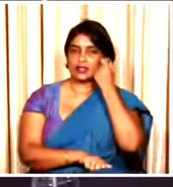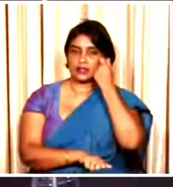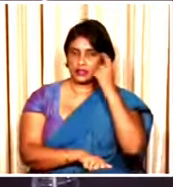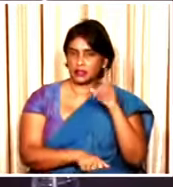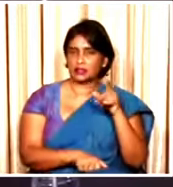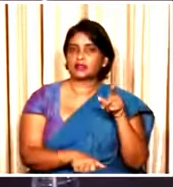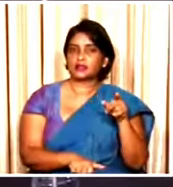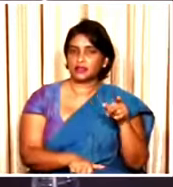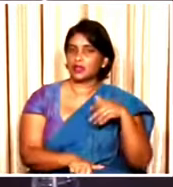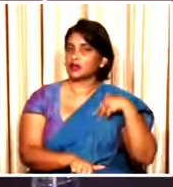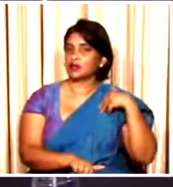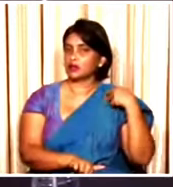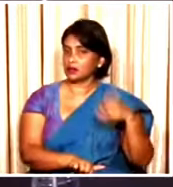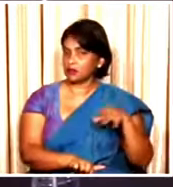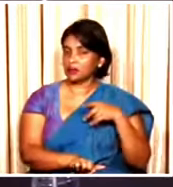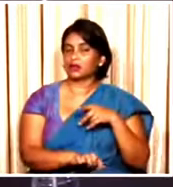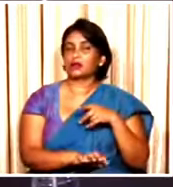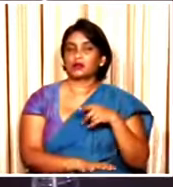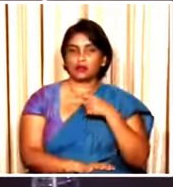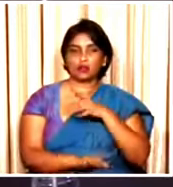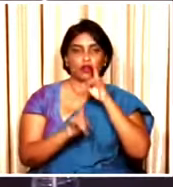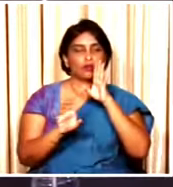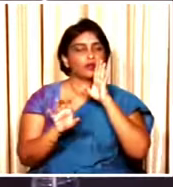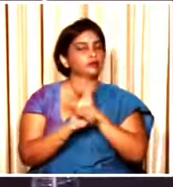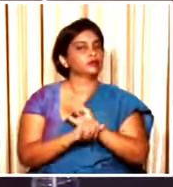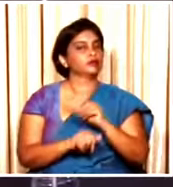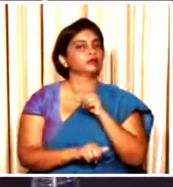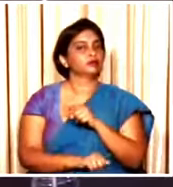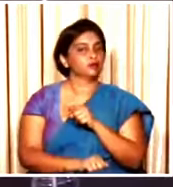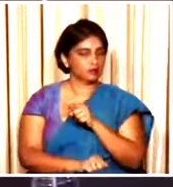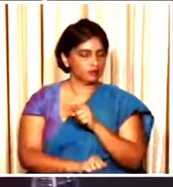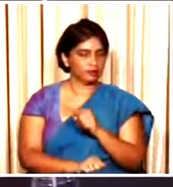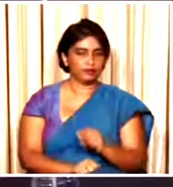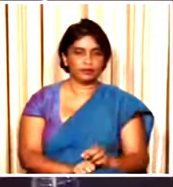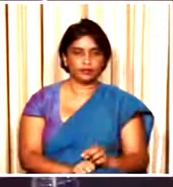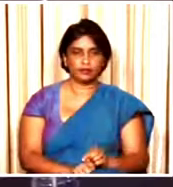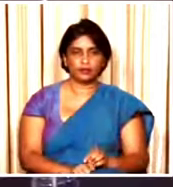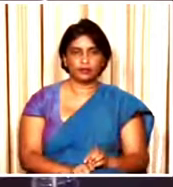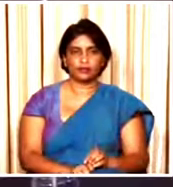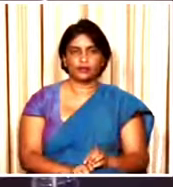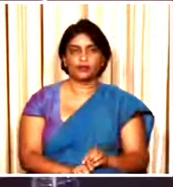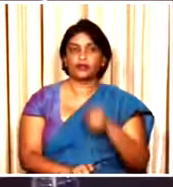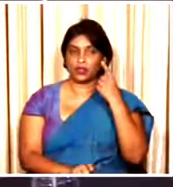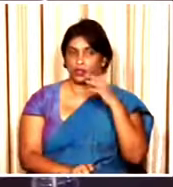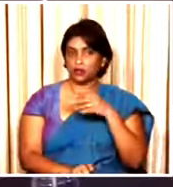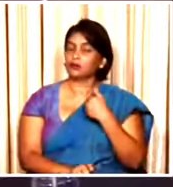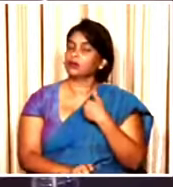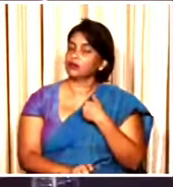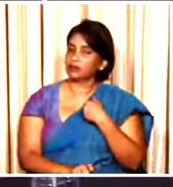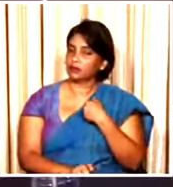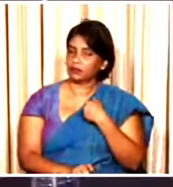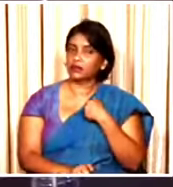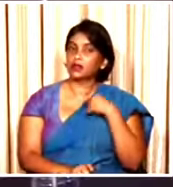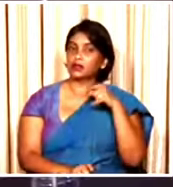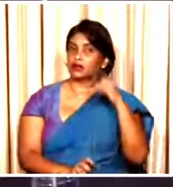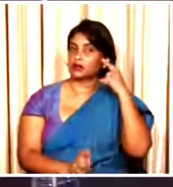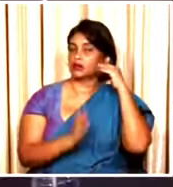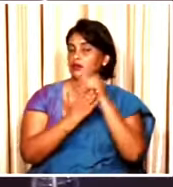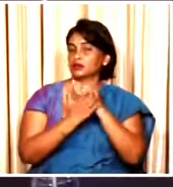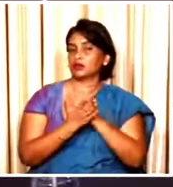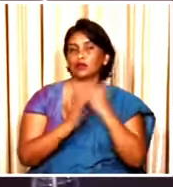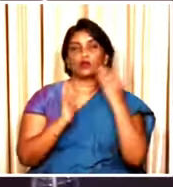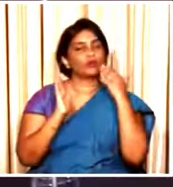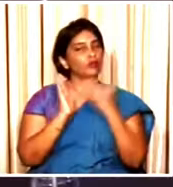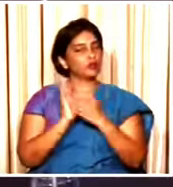වෙනවා ප්‍රධාන වශයෙන්ම මෙවැනි ප්‍රකාශ කිරීම තුළ. ඒක නිසා අපි මේ කාරණා